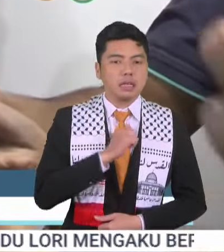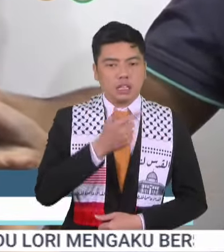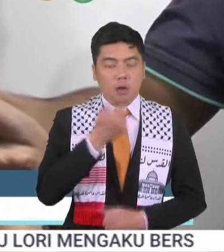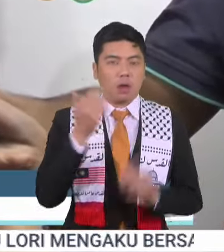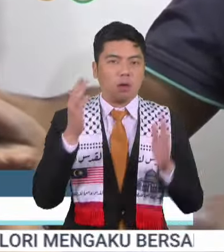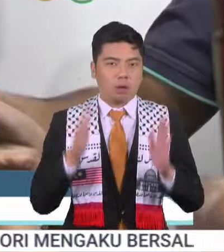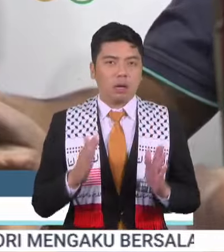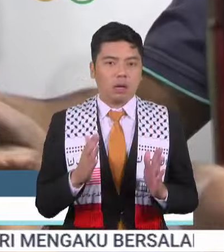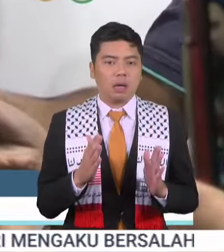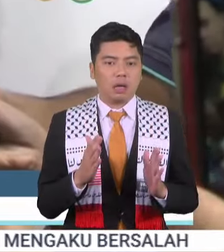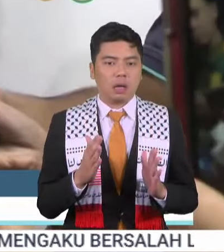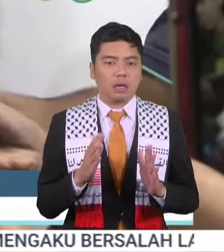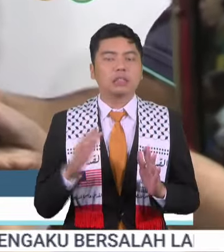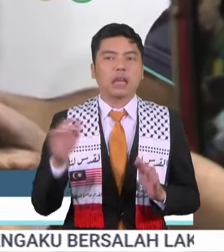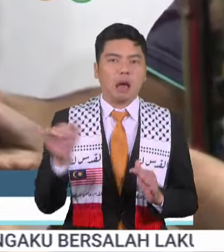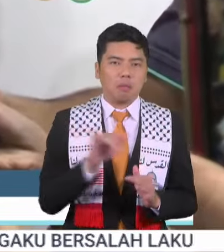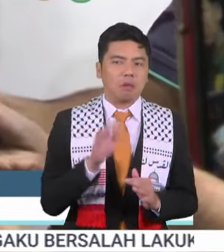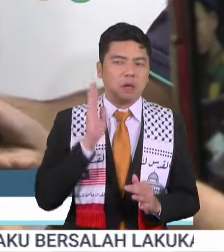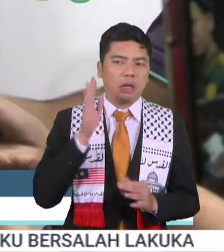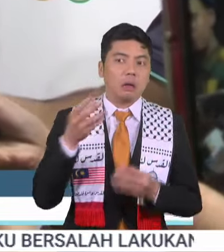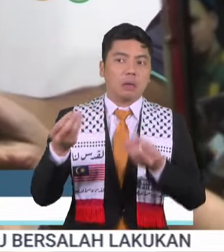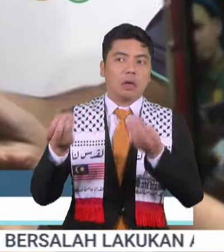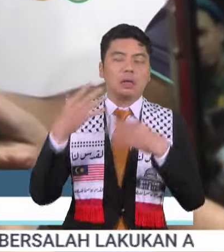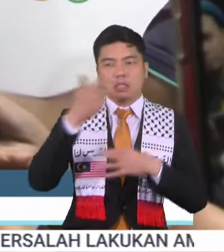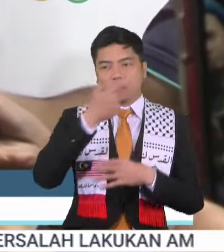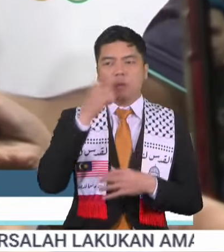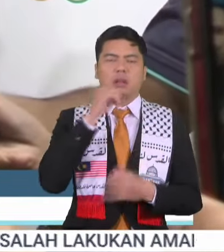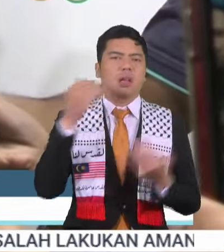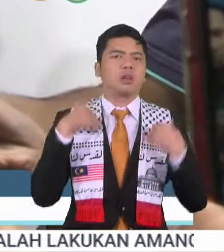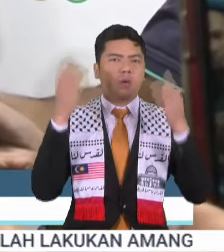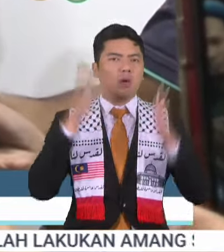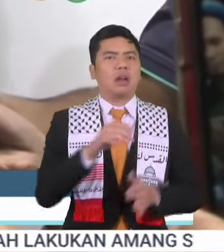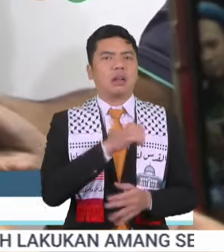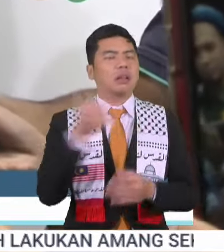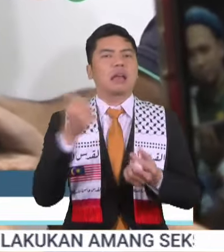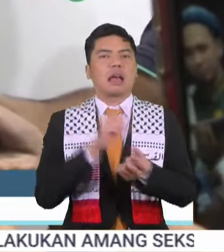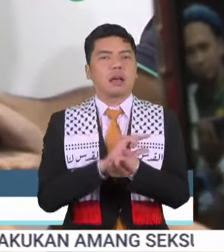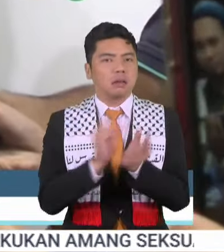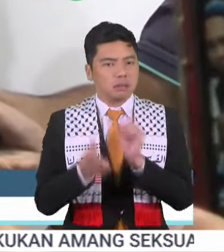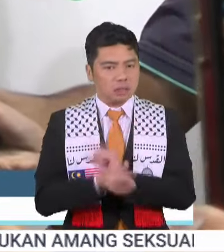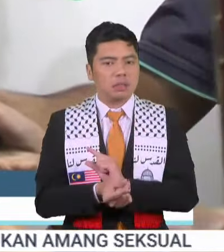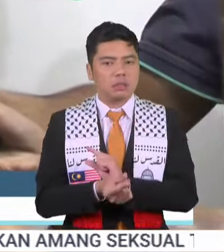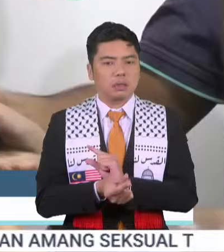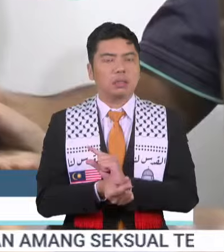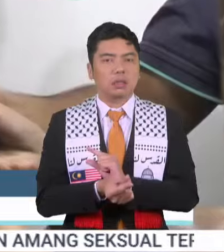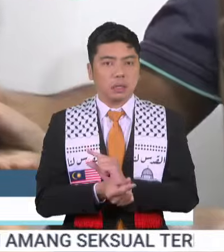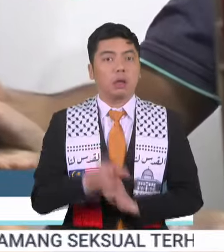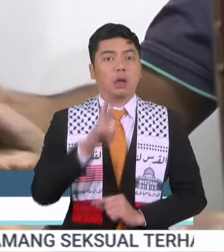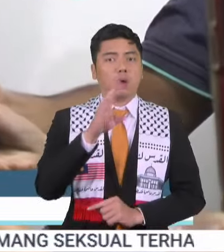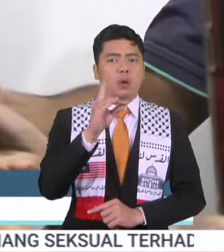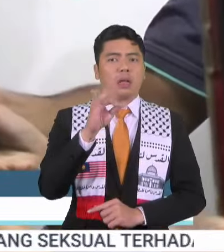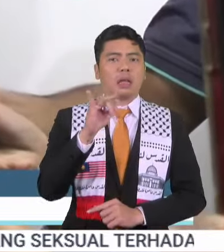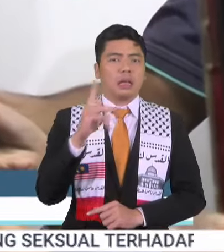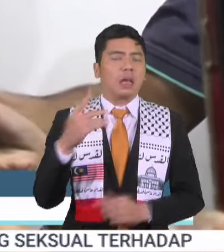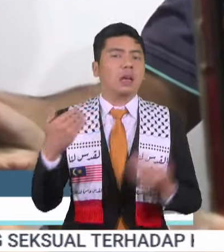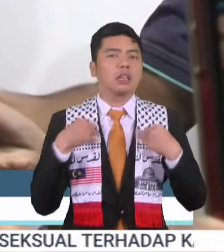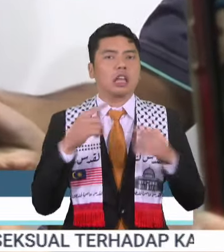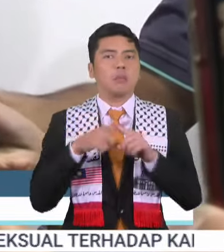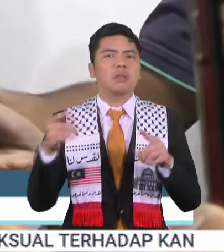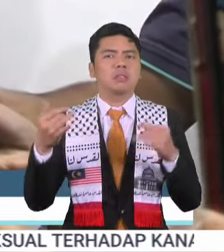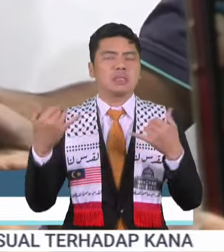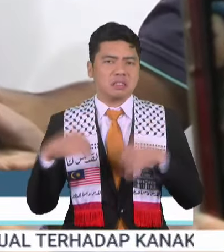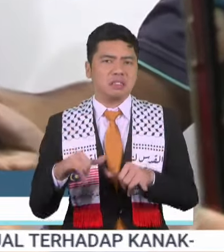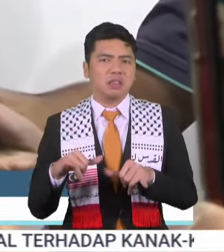pun akan bagi pressure tu kat saya since kita tak ada orang lain dah kan. So kita ada Rodik, but Rodik is still a junior. So mungkin dia